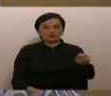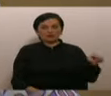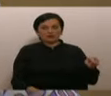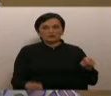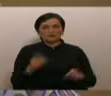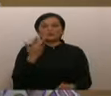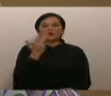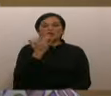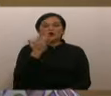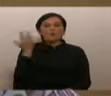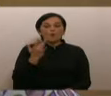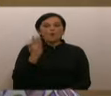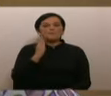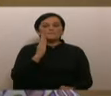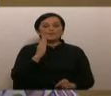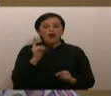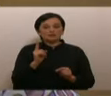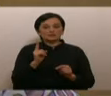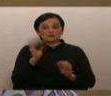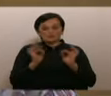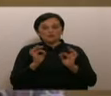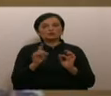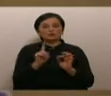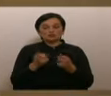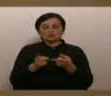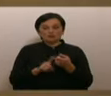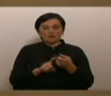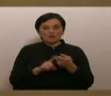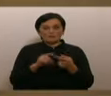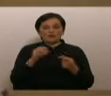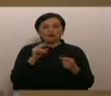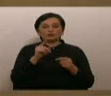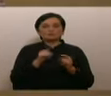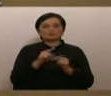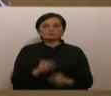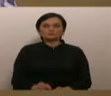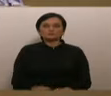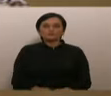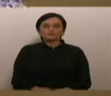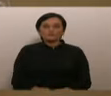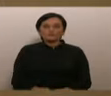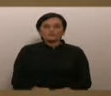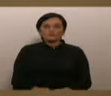პოლიტიკურ მართლმსაჯულებას და პოლიტიკურ დევნას ოპონენტების დასრულებინეთ.